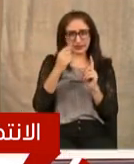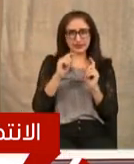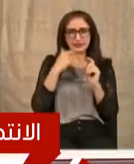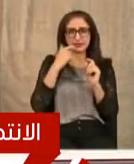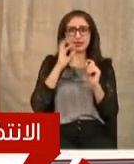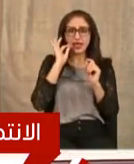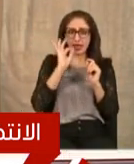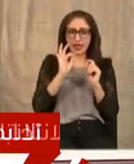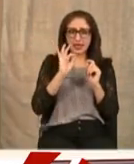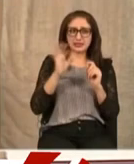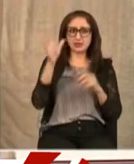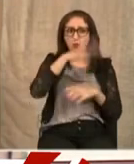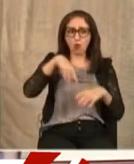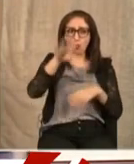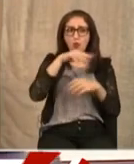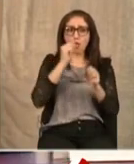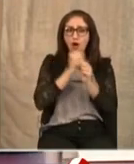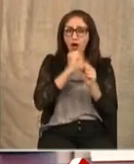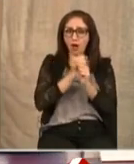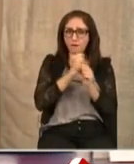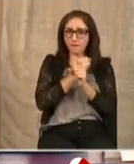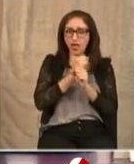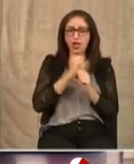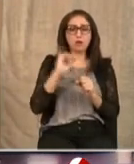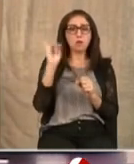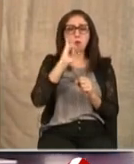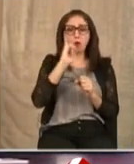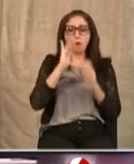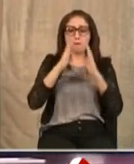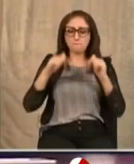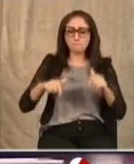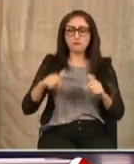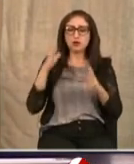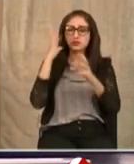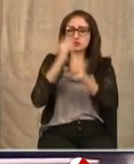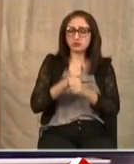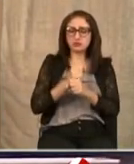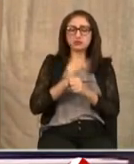القائمين عليها هو صون امانه الوطن وخدمه ابناؤه